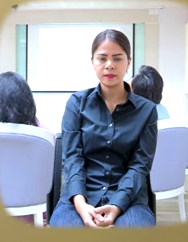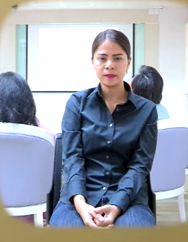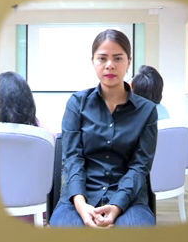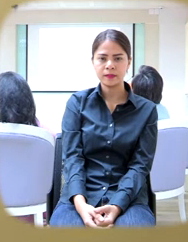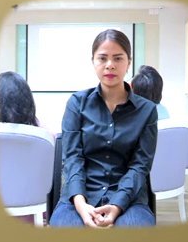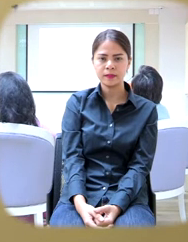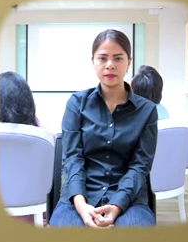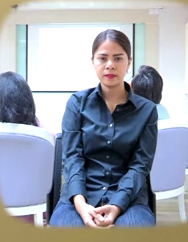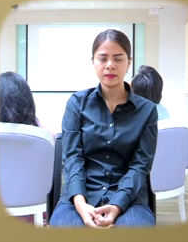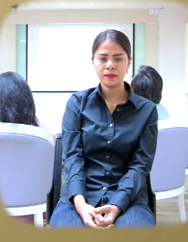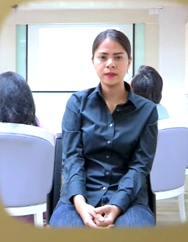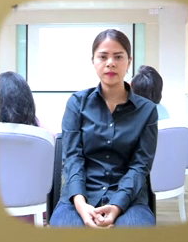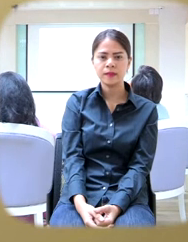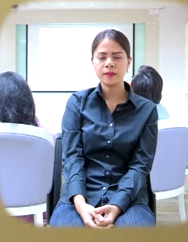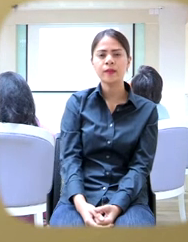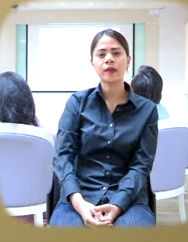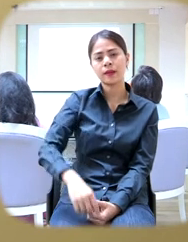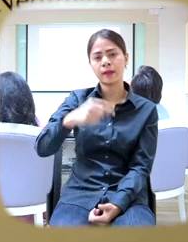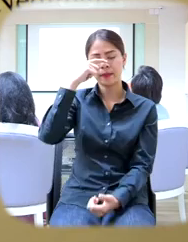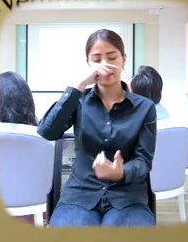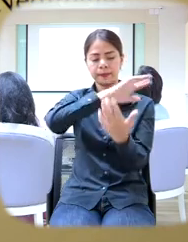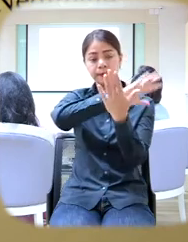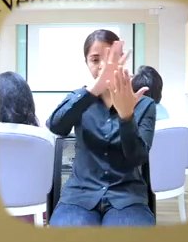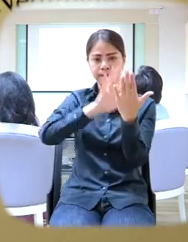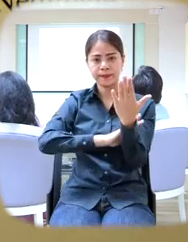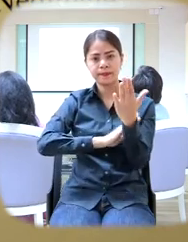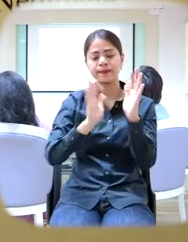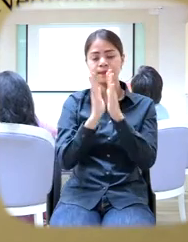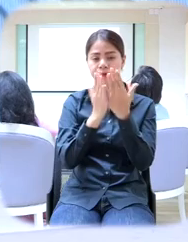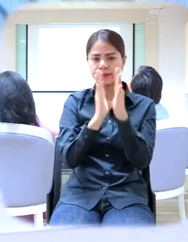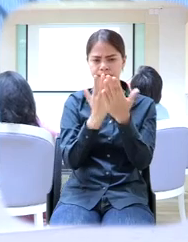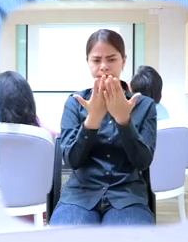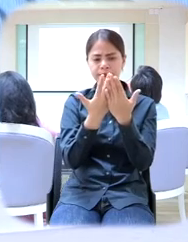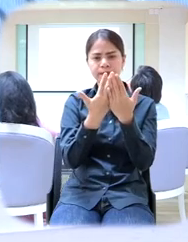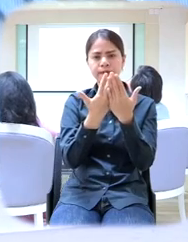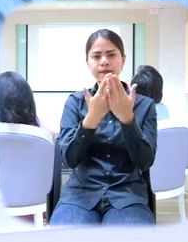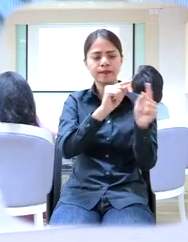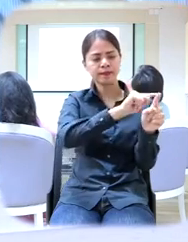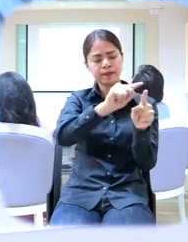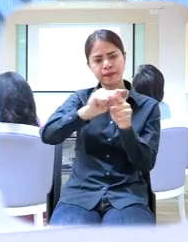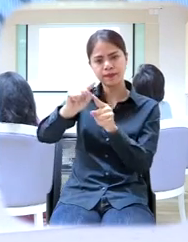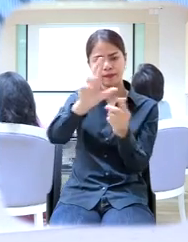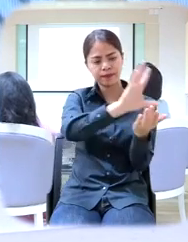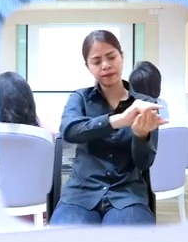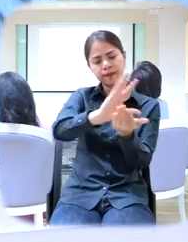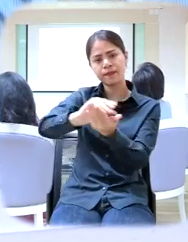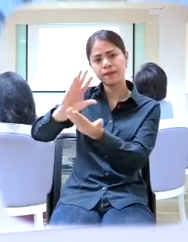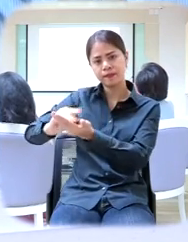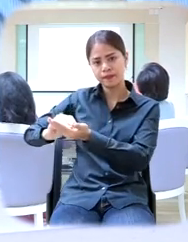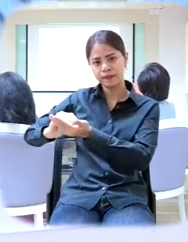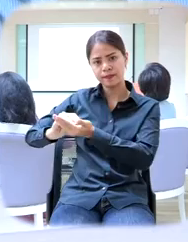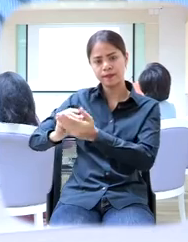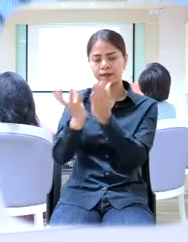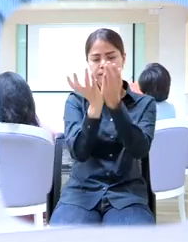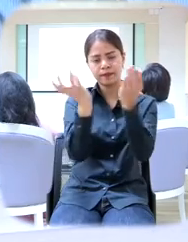Asia. ในบ้านเราเนี่ยตัวเอกสารที่มีการรวบรวมตัวเอกสารอื่นๆหรือตัวคัมภีร์เนี่ยชื่อว่าสัทธรร